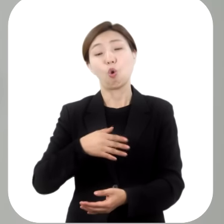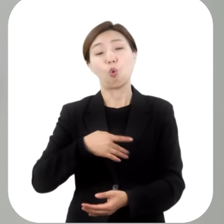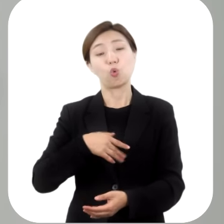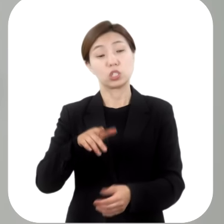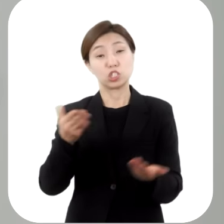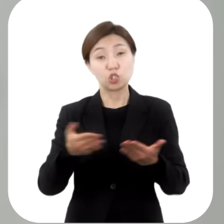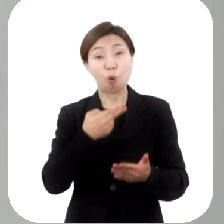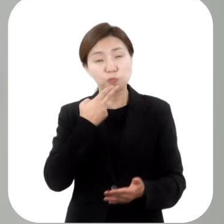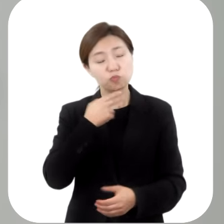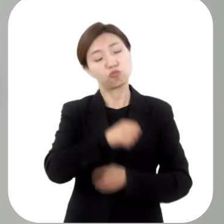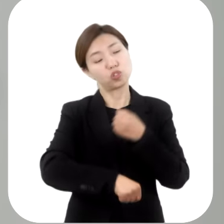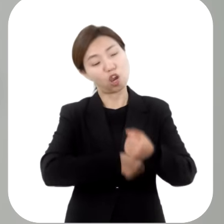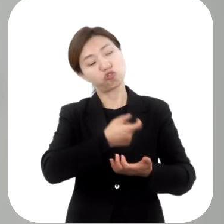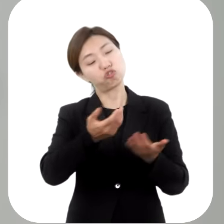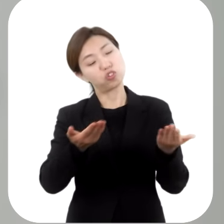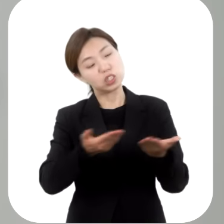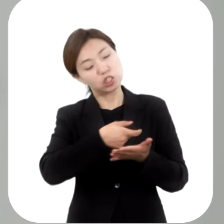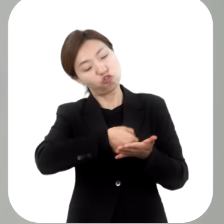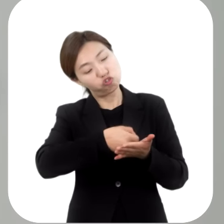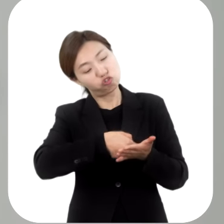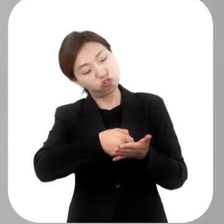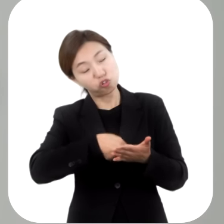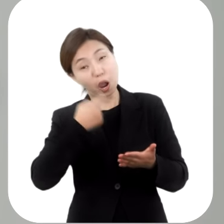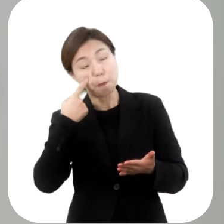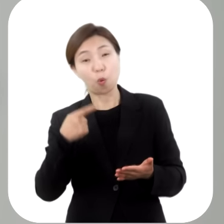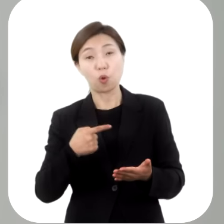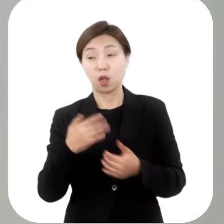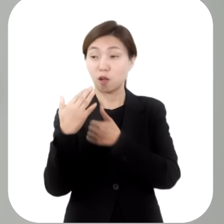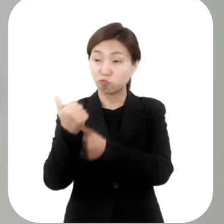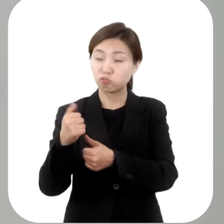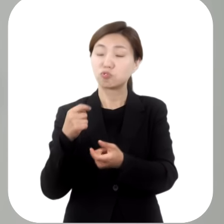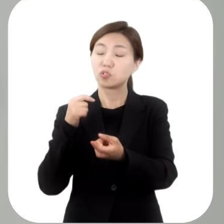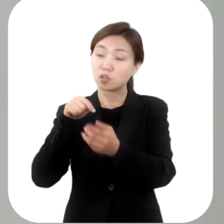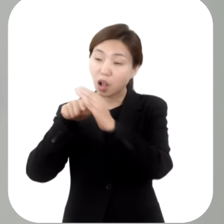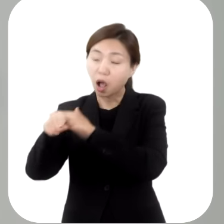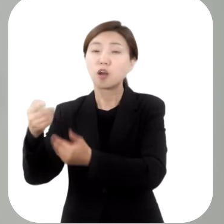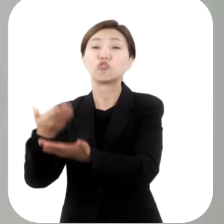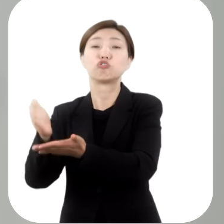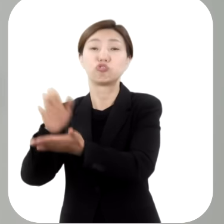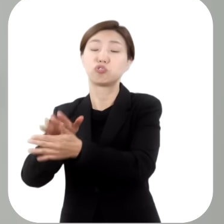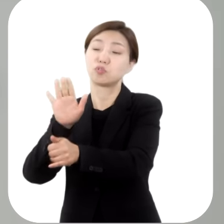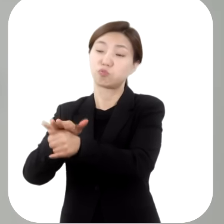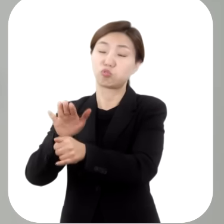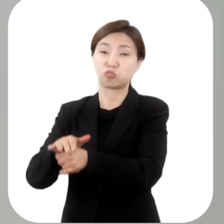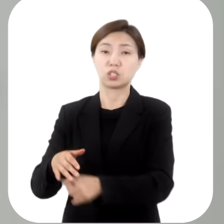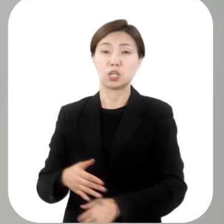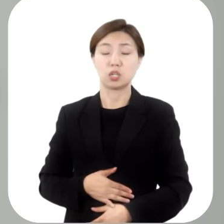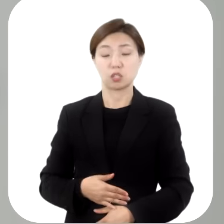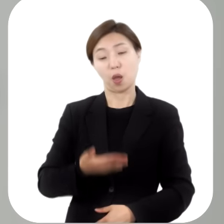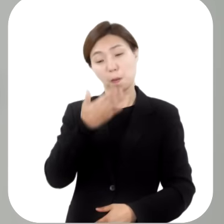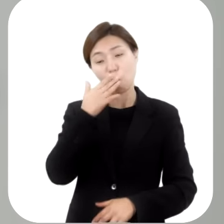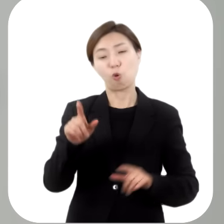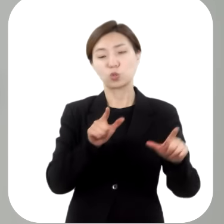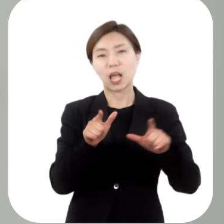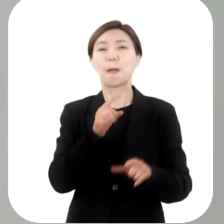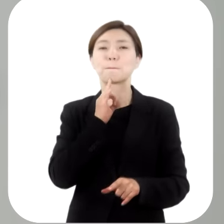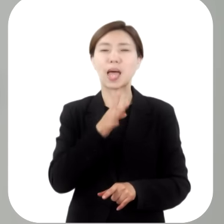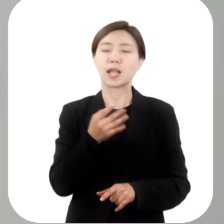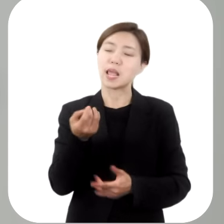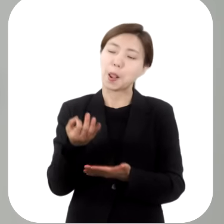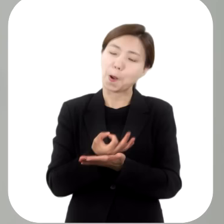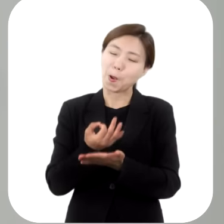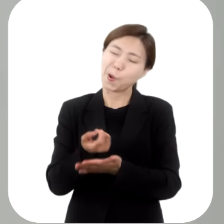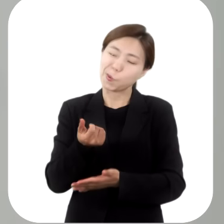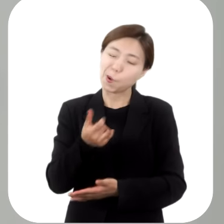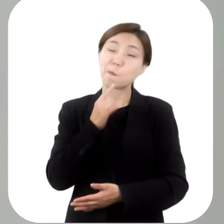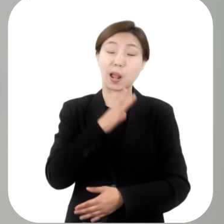프리랜서니까 글 쓰고 뭐 전화 부르면 가서 고쳐주고 이러면 뭐 용돈만 벌면 된다. 예를 들면